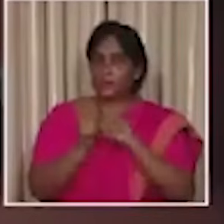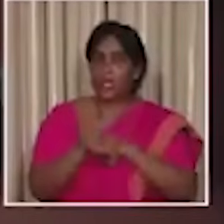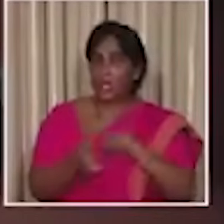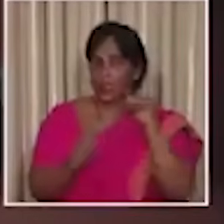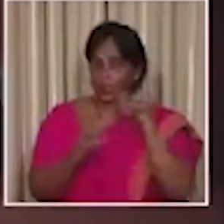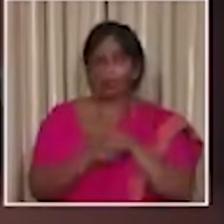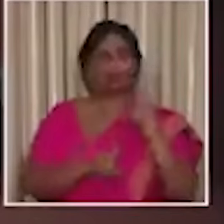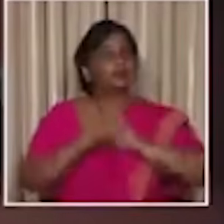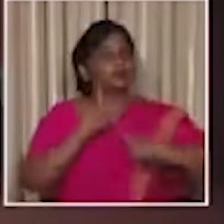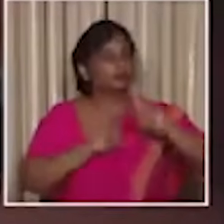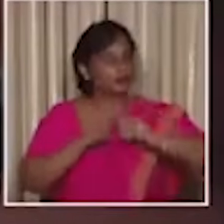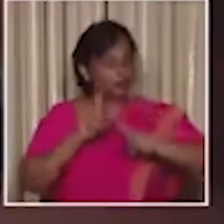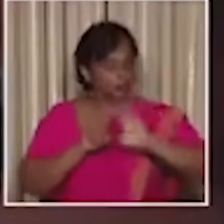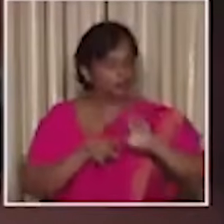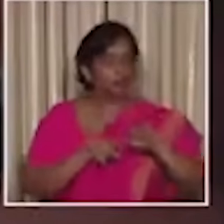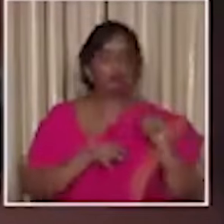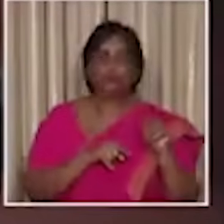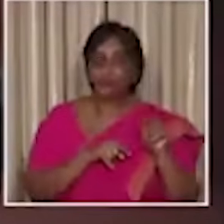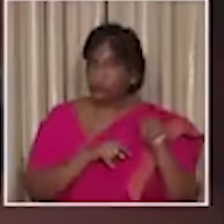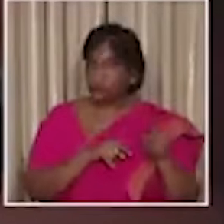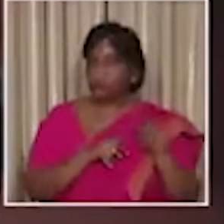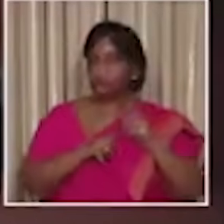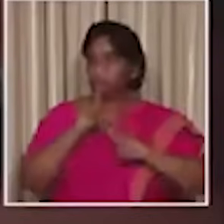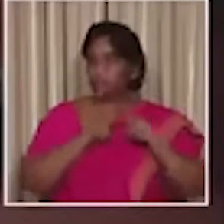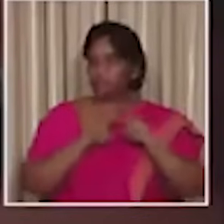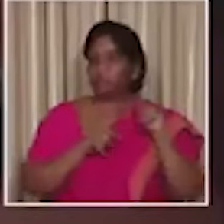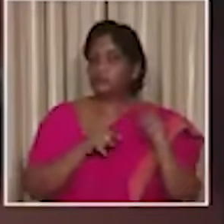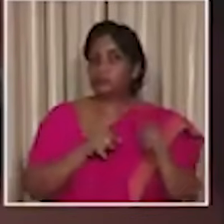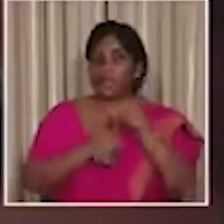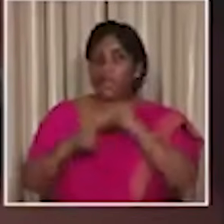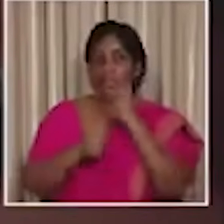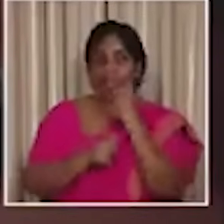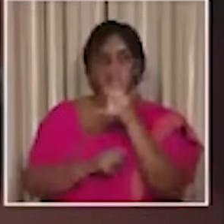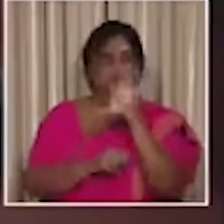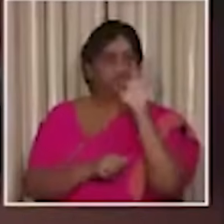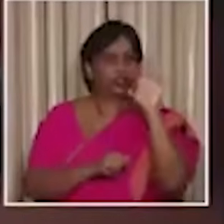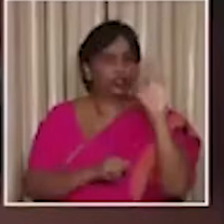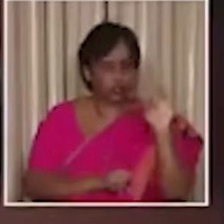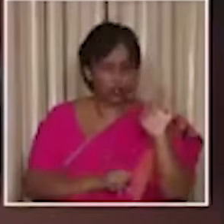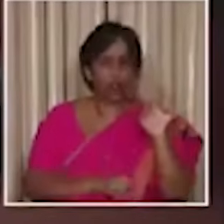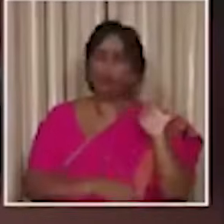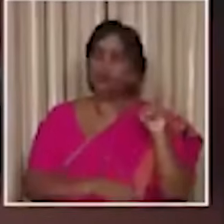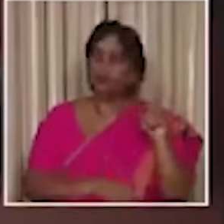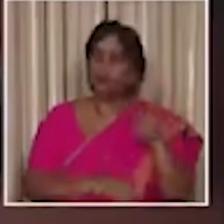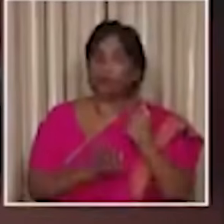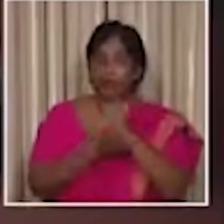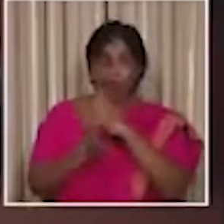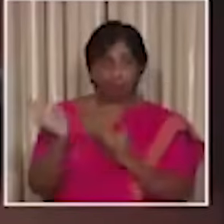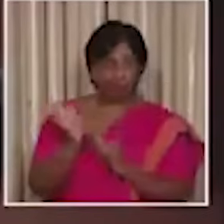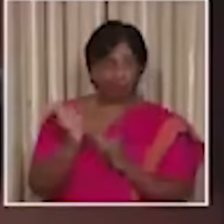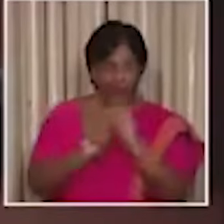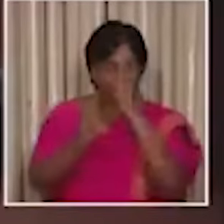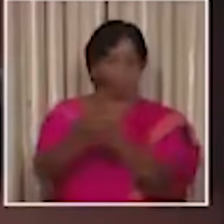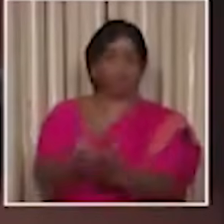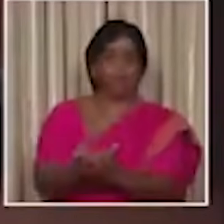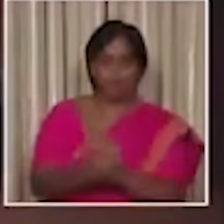ඉන්න සාකච්ඡාවක් සිද්ධ වෙනවා. අන්නේ සාකච්ඡාවේදී තමයි මේ ආයතන තුන තෝරාගත්තේ කියලා. ඒ නිසාම මේ මා ලිපිය සභාගත කරනවා.